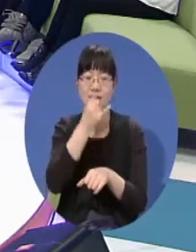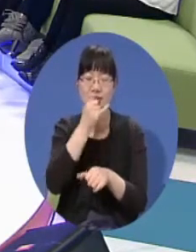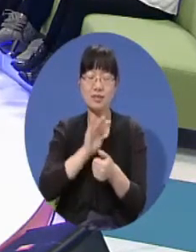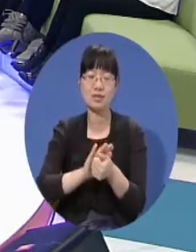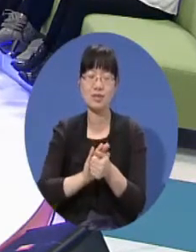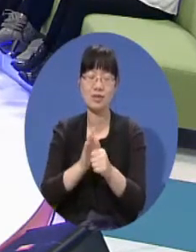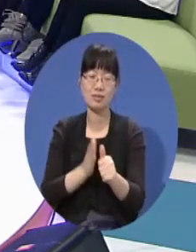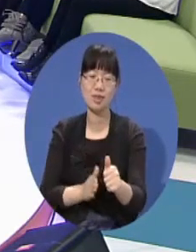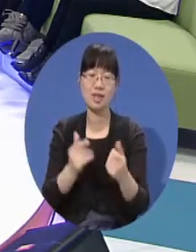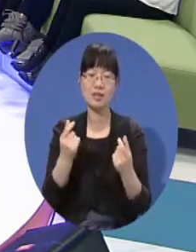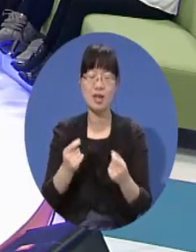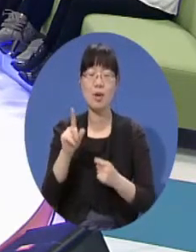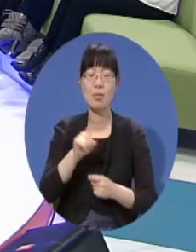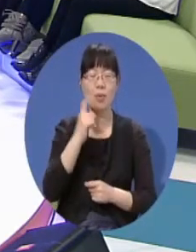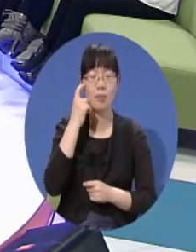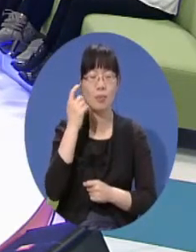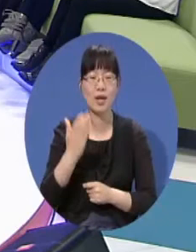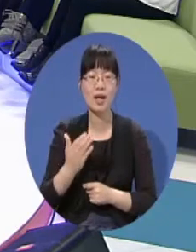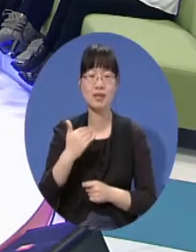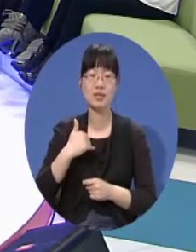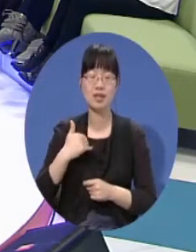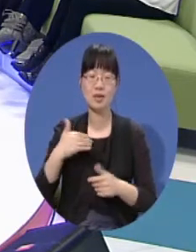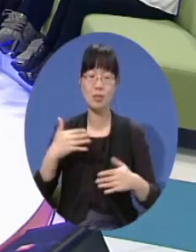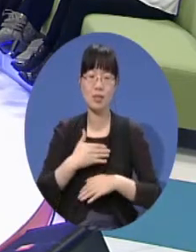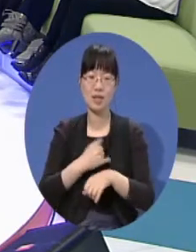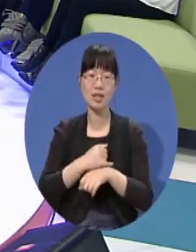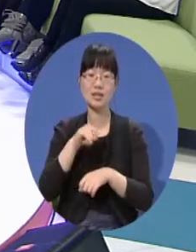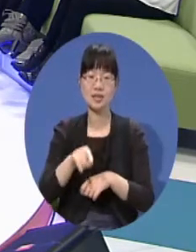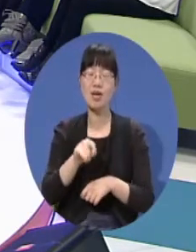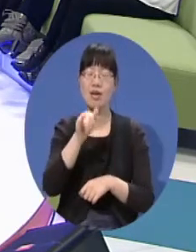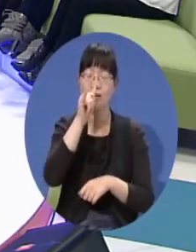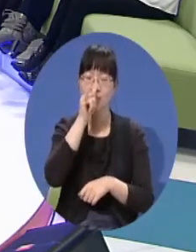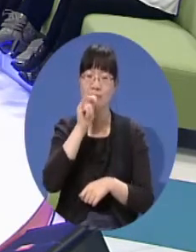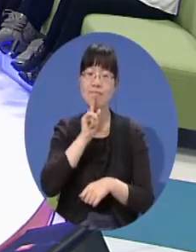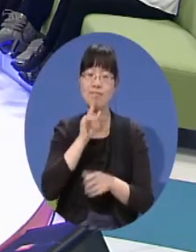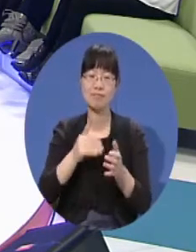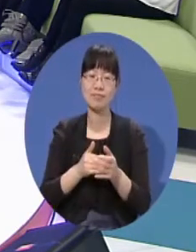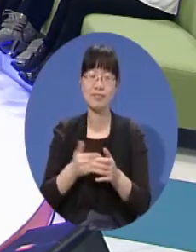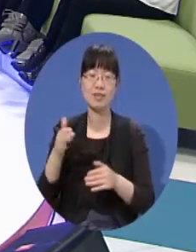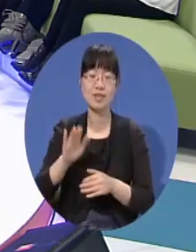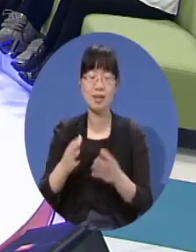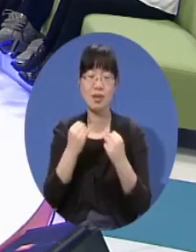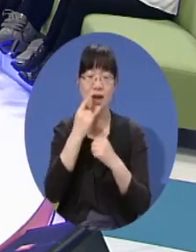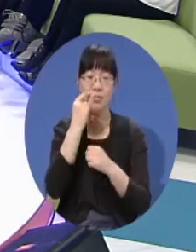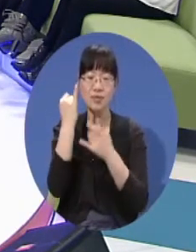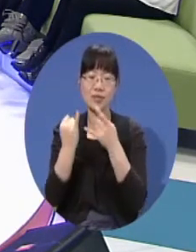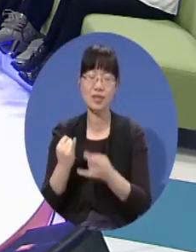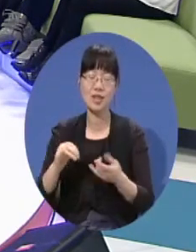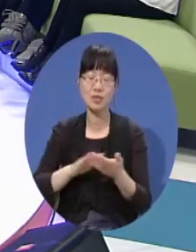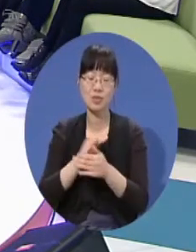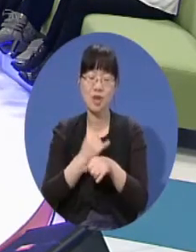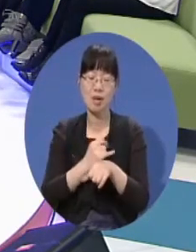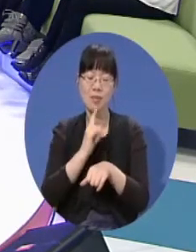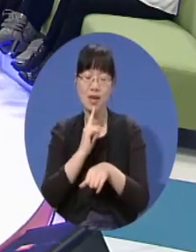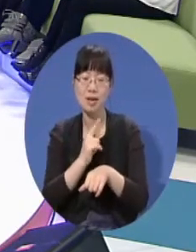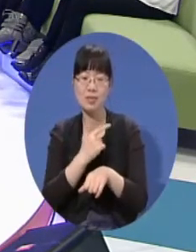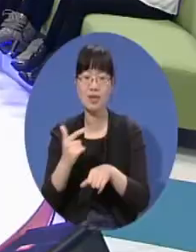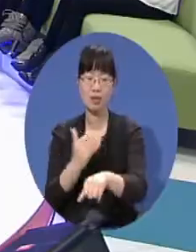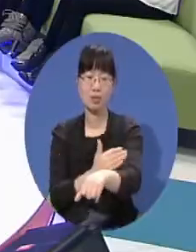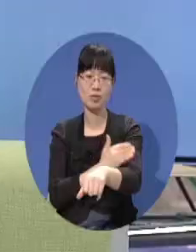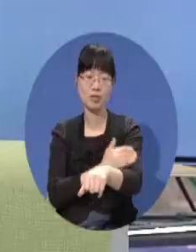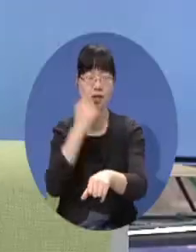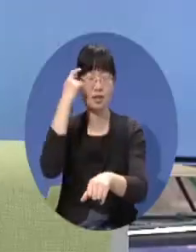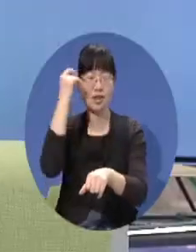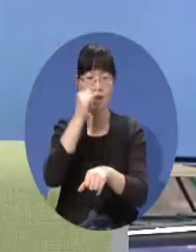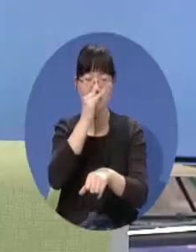말이에요. 그럼 그런 게 어떤 게 있을까? 제가 목욕하는 것도 얘기를 맞아요. 했어요. 네. 근데 이제 많은 어머님들이 놀이라 그러면 너무나 거창한 걸